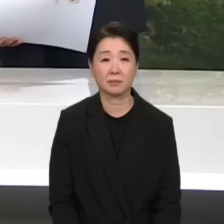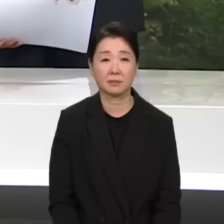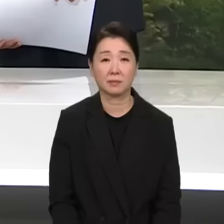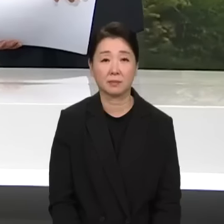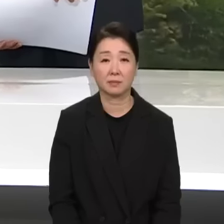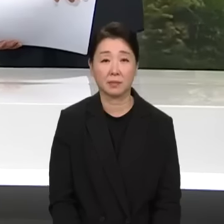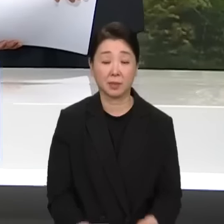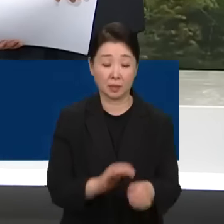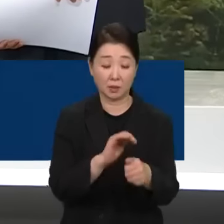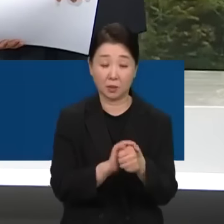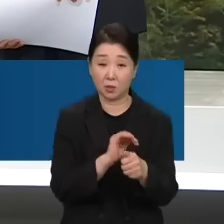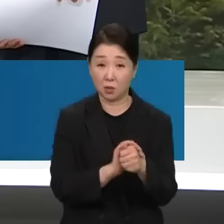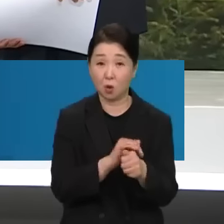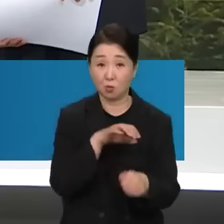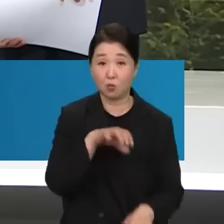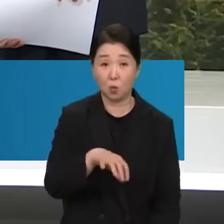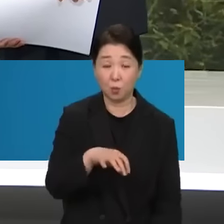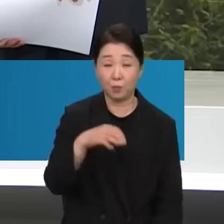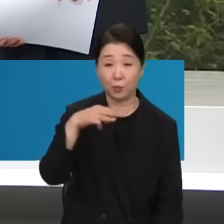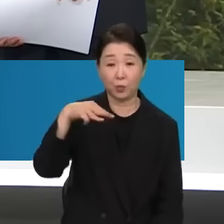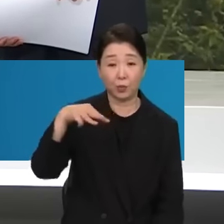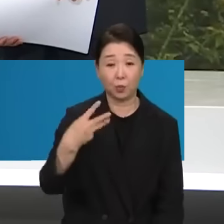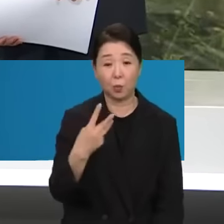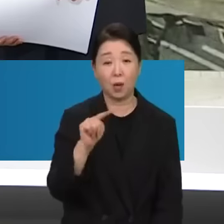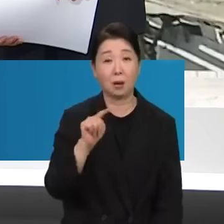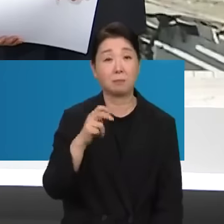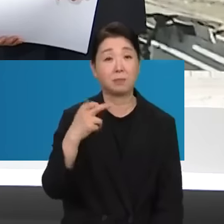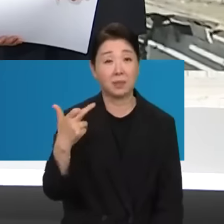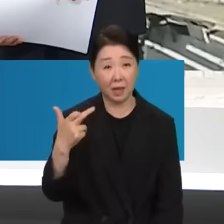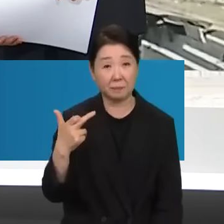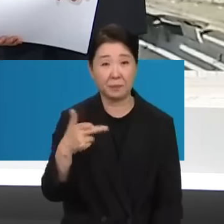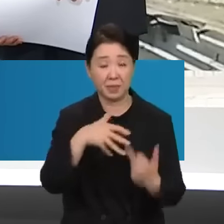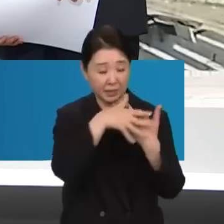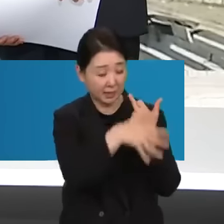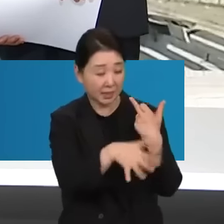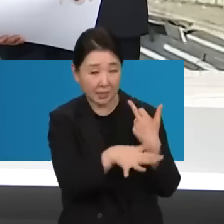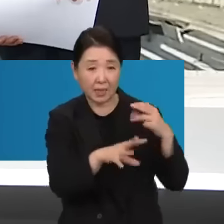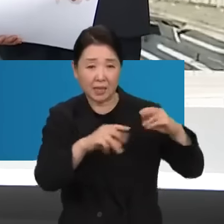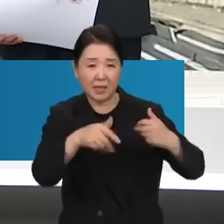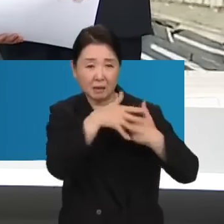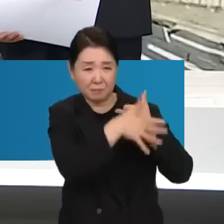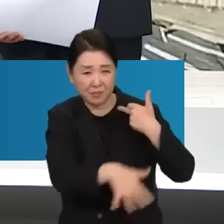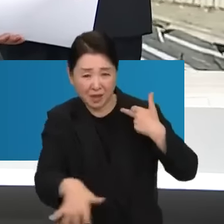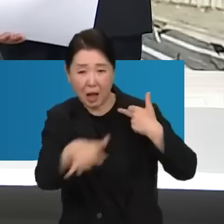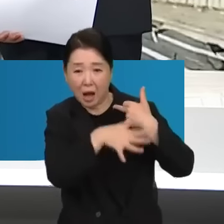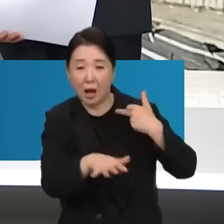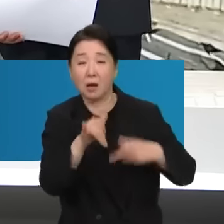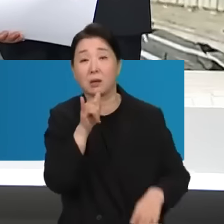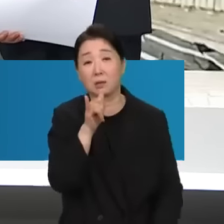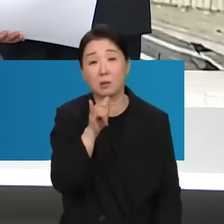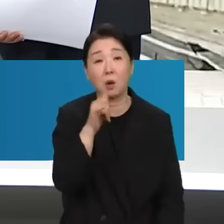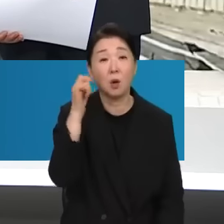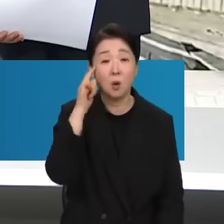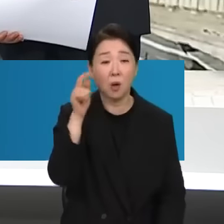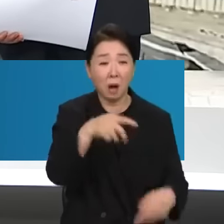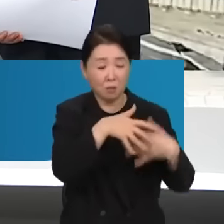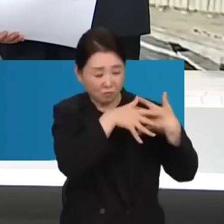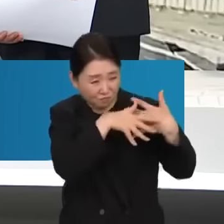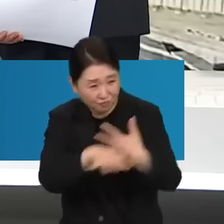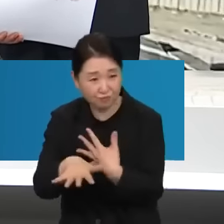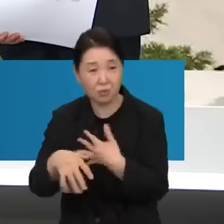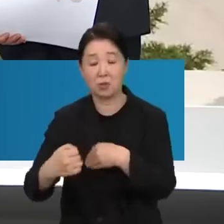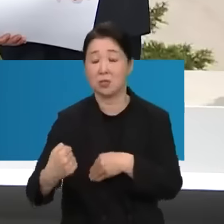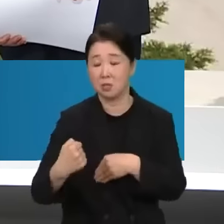이런 가운데 경주 토함산 일대에선 산사태의 일종인 땅밀림 현상이 발견됐습니다. 한번 무너지면 그